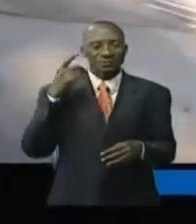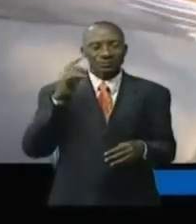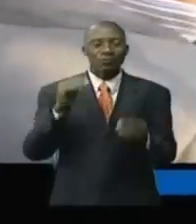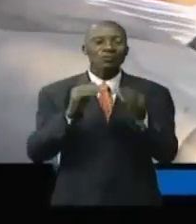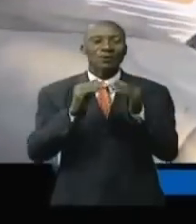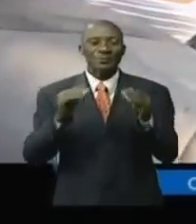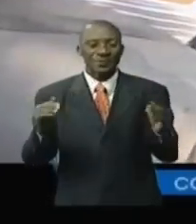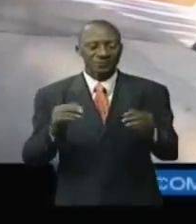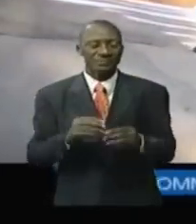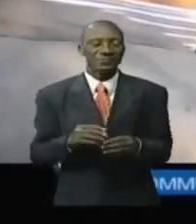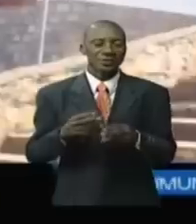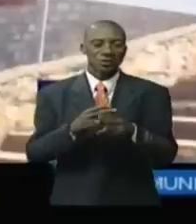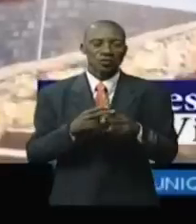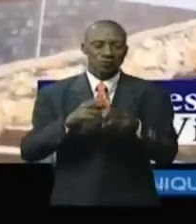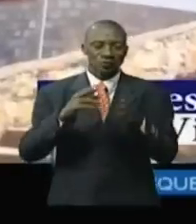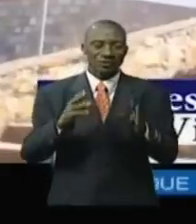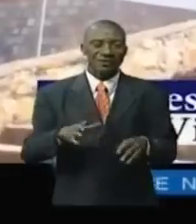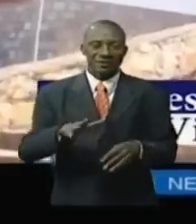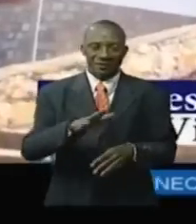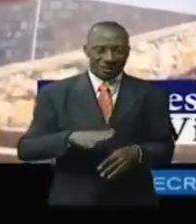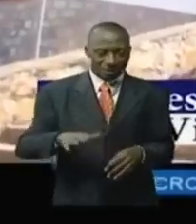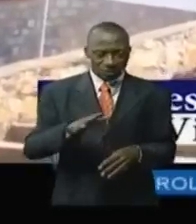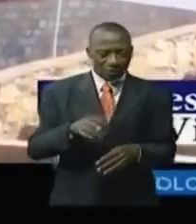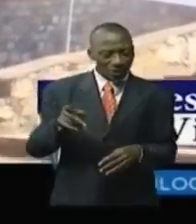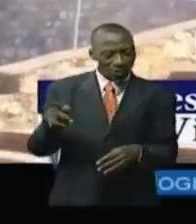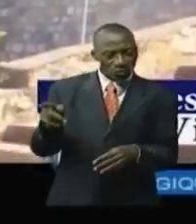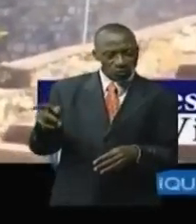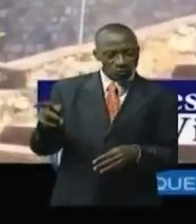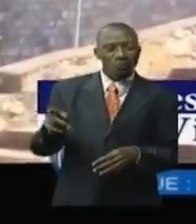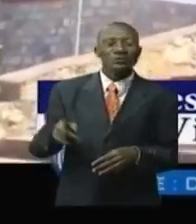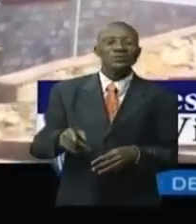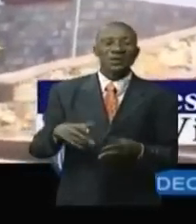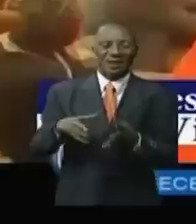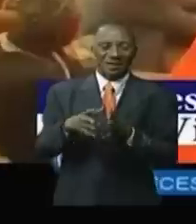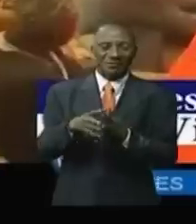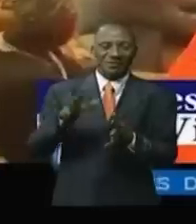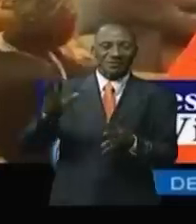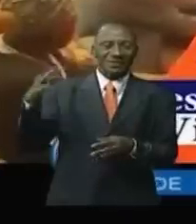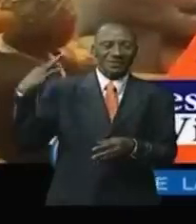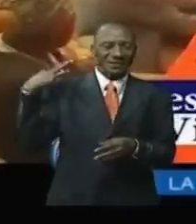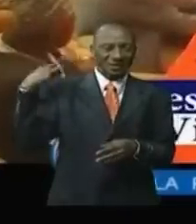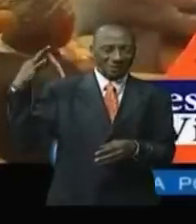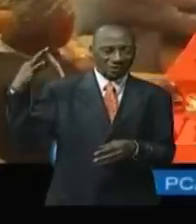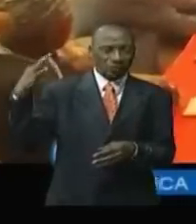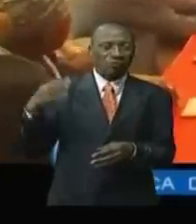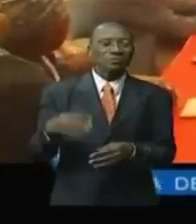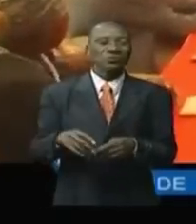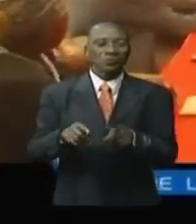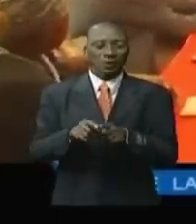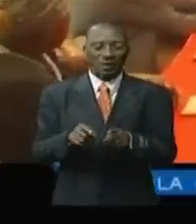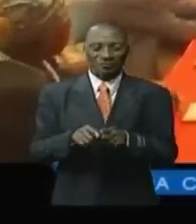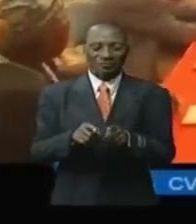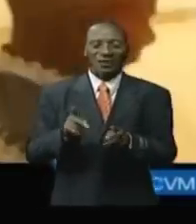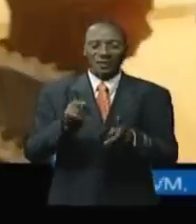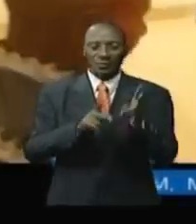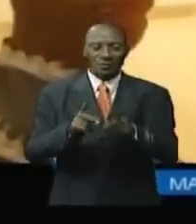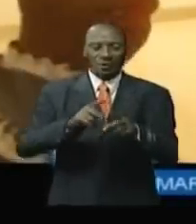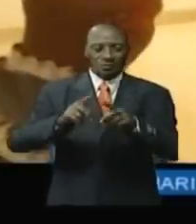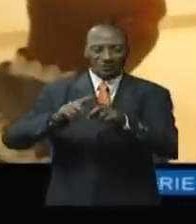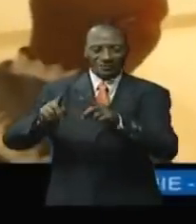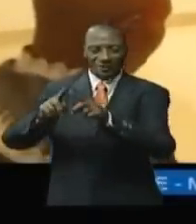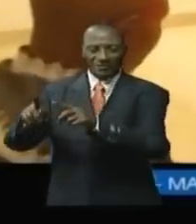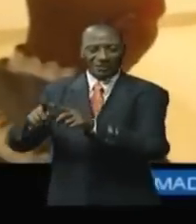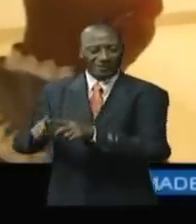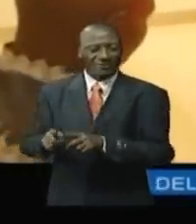les coordonnateurs nationaux des PDDRCS et toute sa délégation, y compris la consultation des différentes couches de population pour avoir plus de